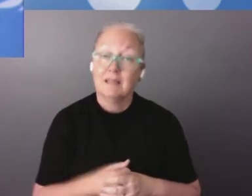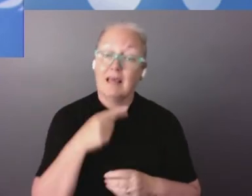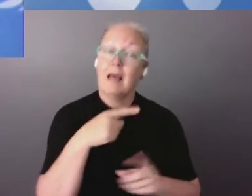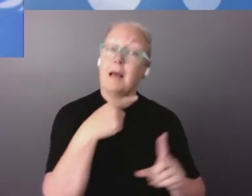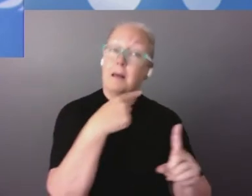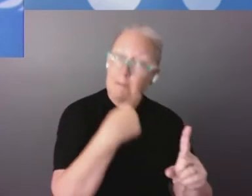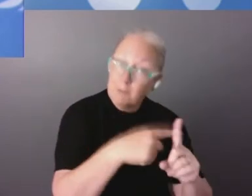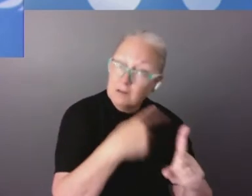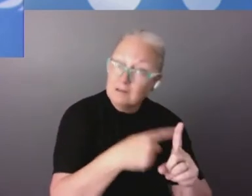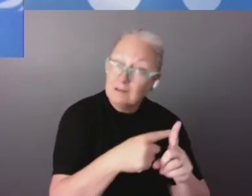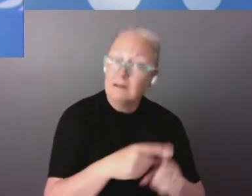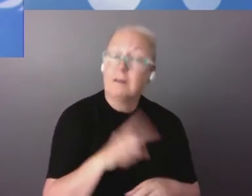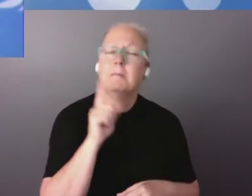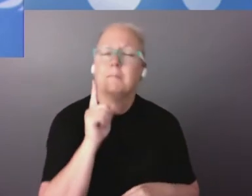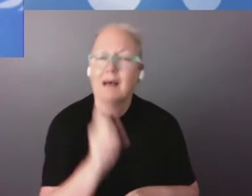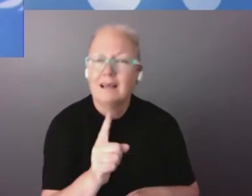الماضي، فهي تشير أن